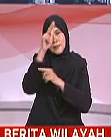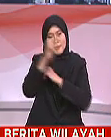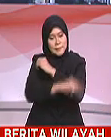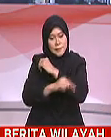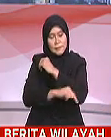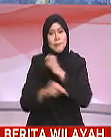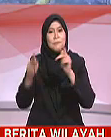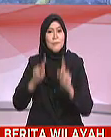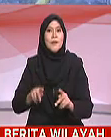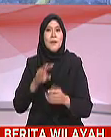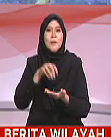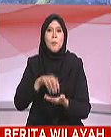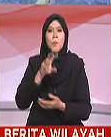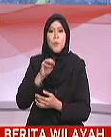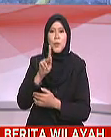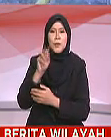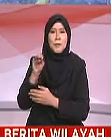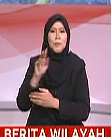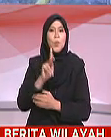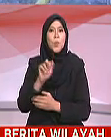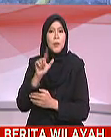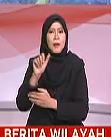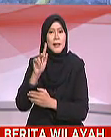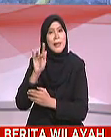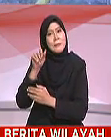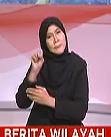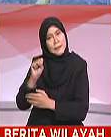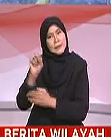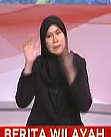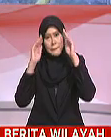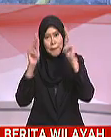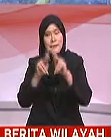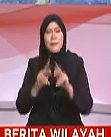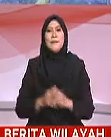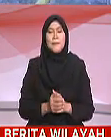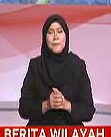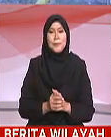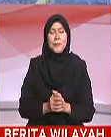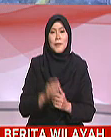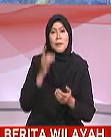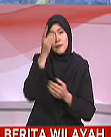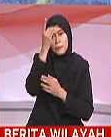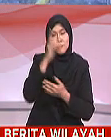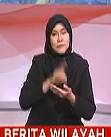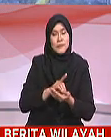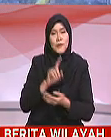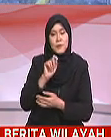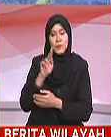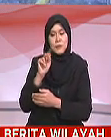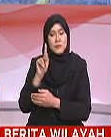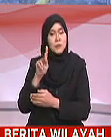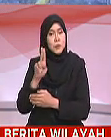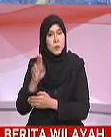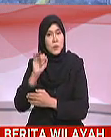penduduk kampung di Mukim Kechau, Kuala Lipis, Pahang. Menteri Pembangunan Usahawan dan Koperasi Dato' Sri Dr. Wan Junaidi Tuanku Jaafar